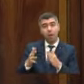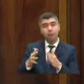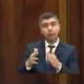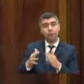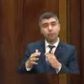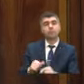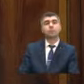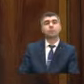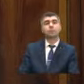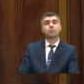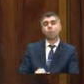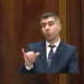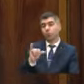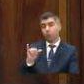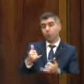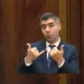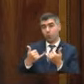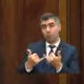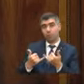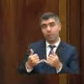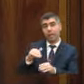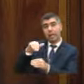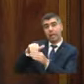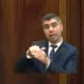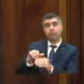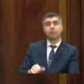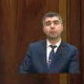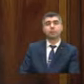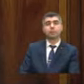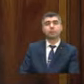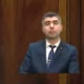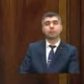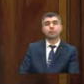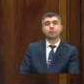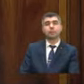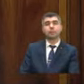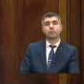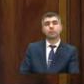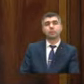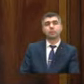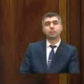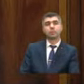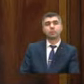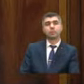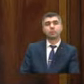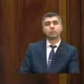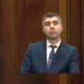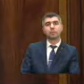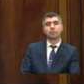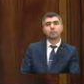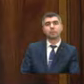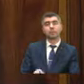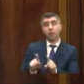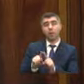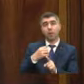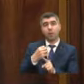هو أن تقرر الأحزاب أن تقرر. شكراً. إنما يخاف، أنا مكنت السيد الرئيس